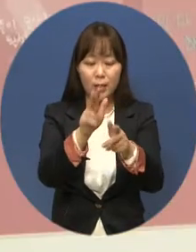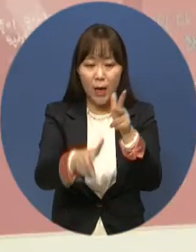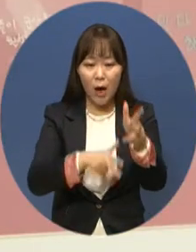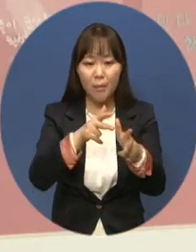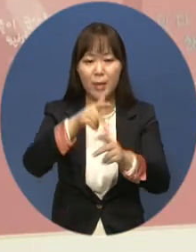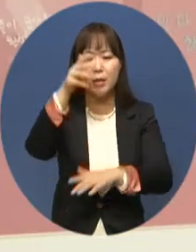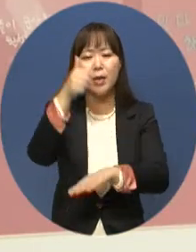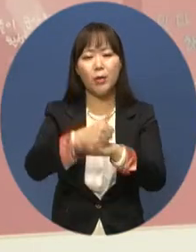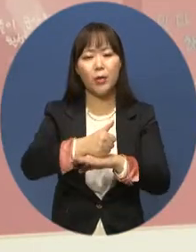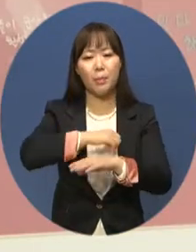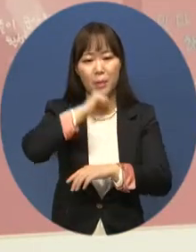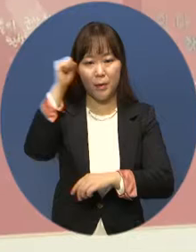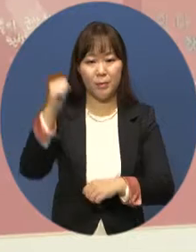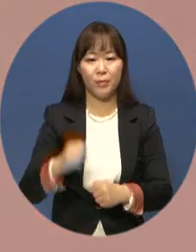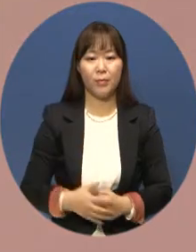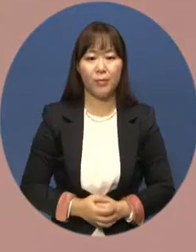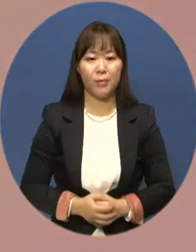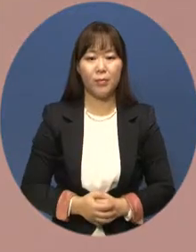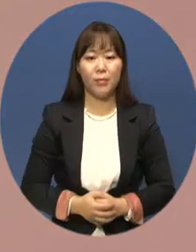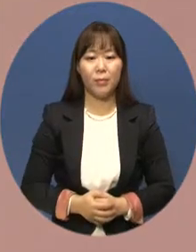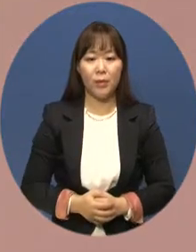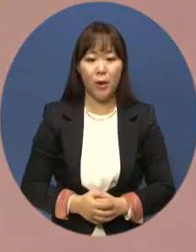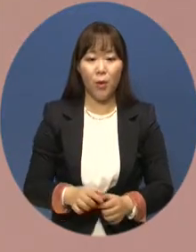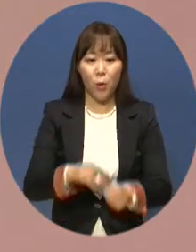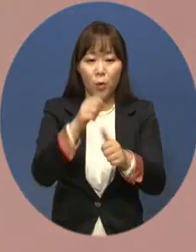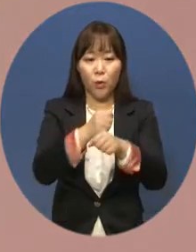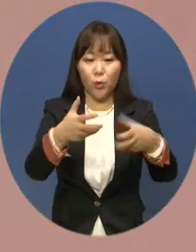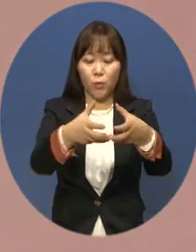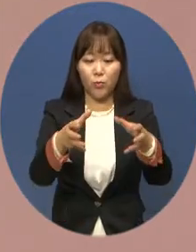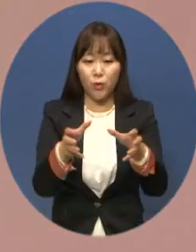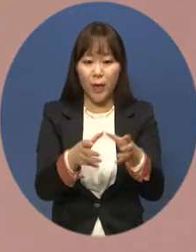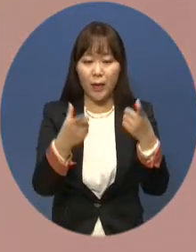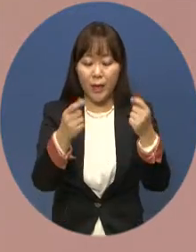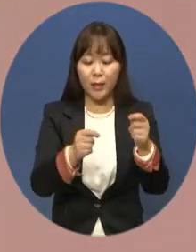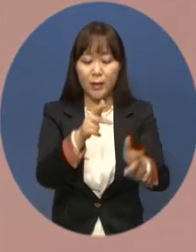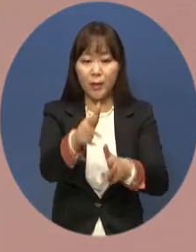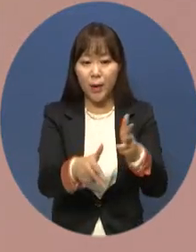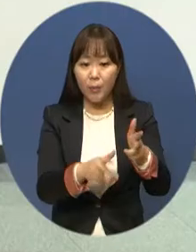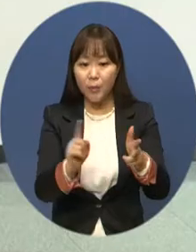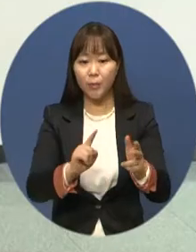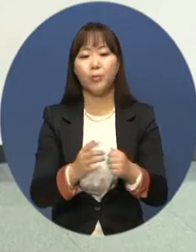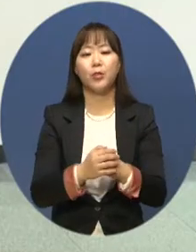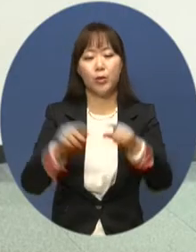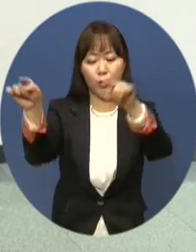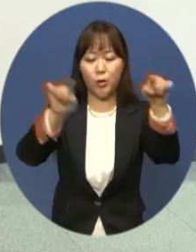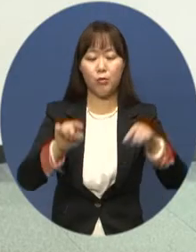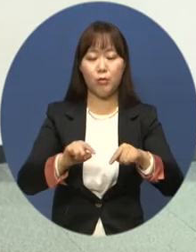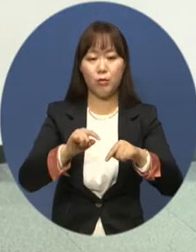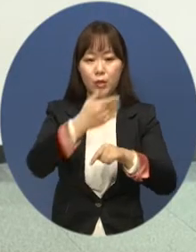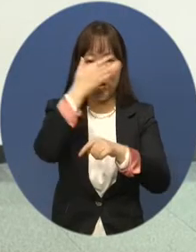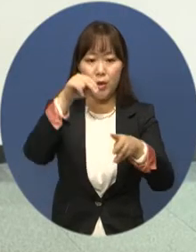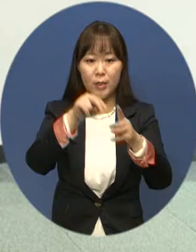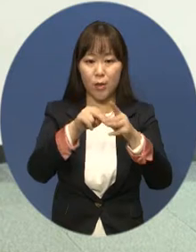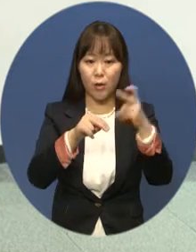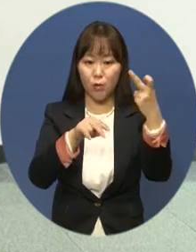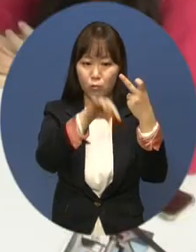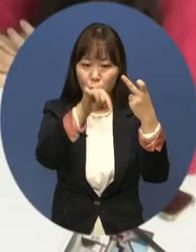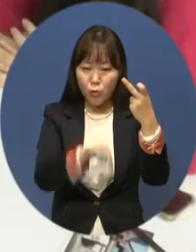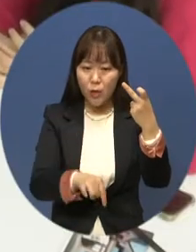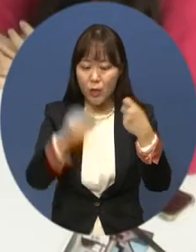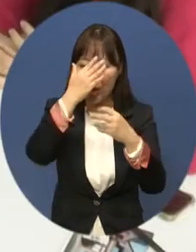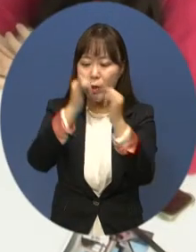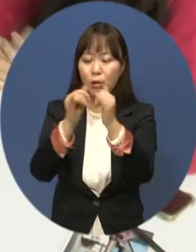선정됐습니다 고용노동부에 청년 센터 지원 사업은 전국 청년 센터 12곳 중에서